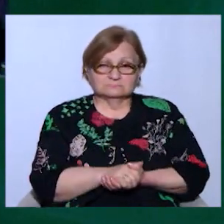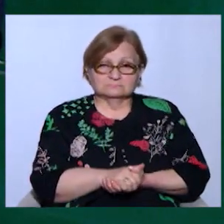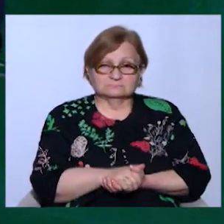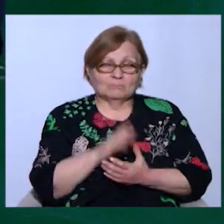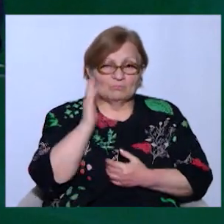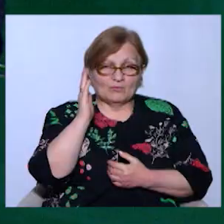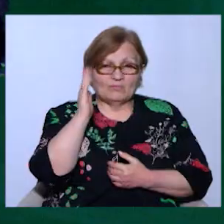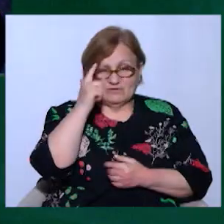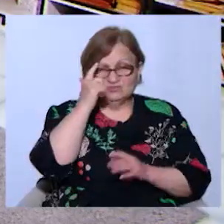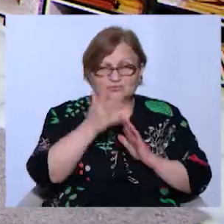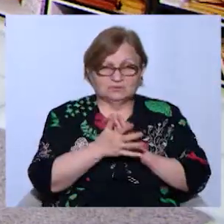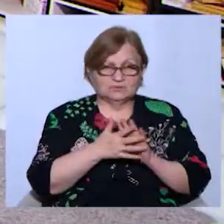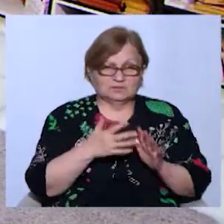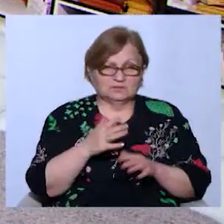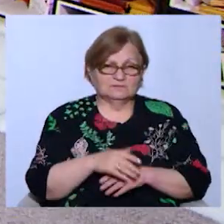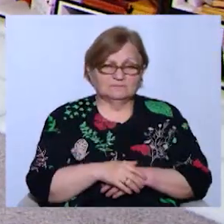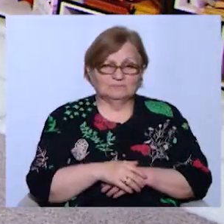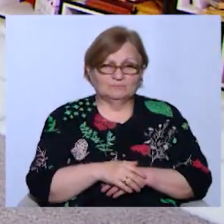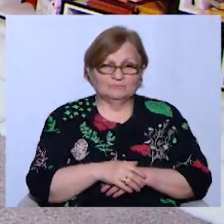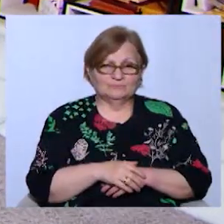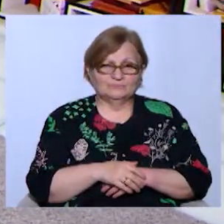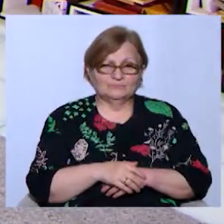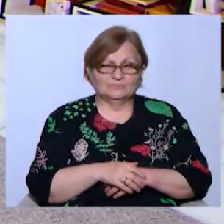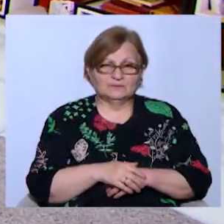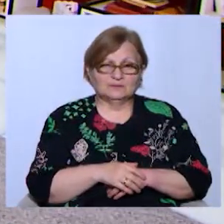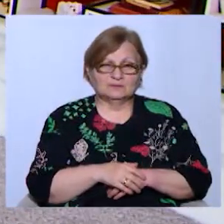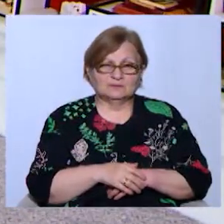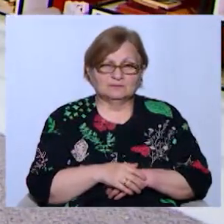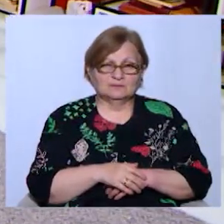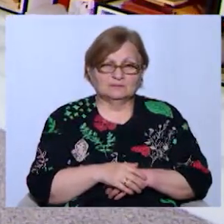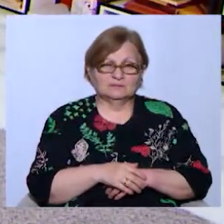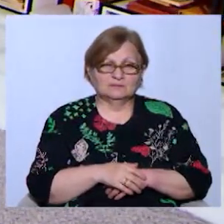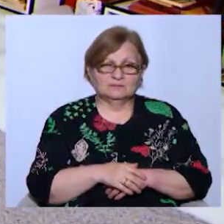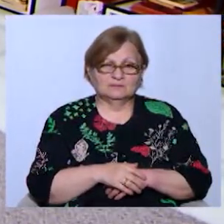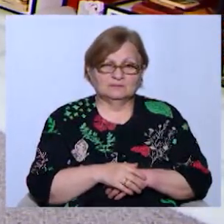მომავალში თქვენ გაიგებთ, რა თან ამაქვს საქმე. ჯერჯერობით ამას არ ვითხოვ.